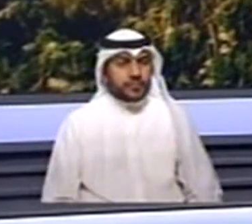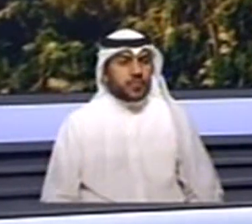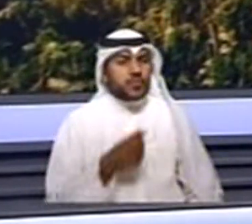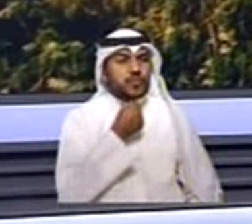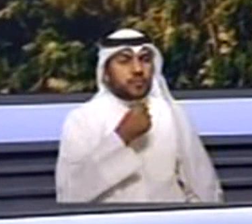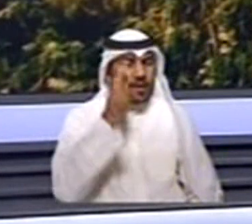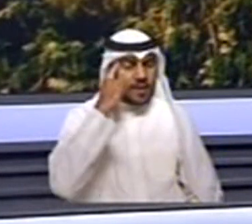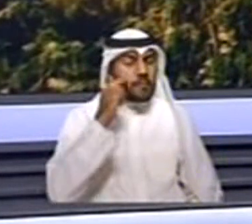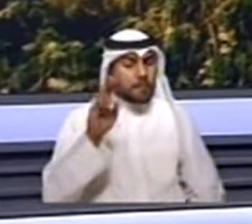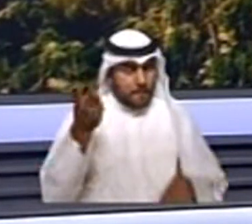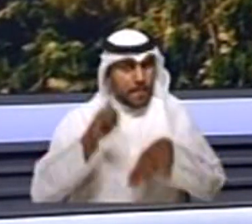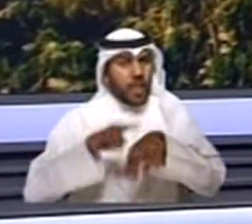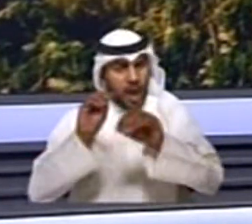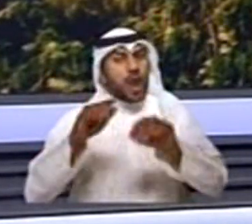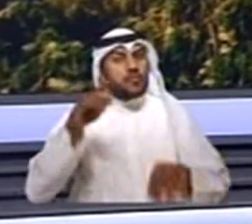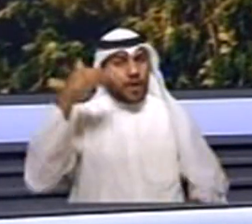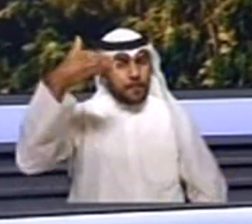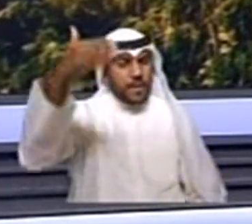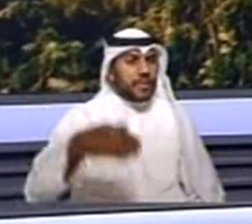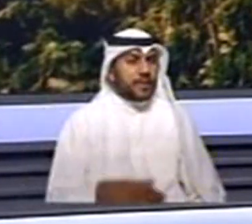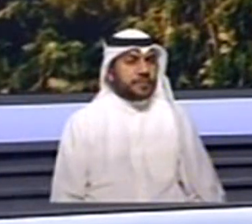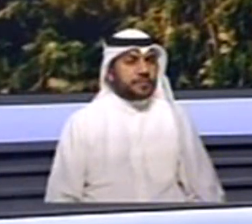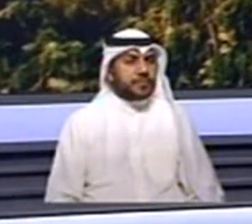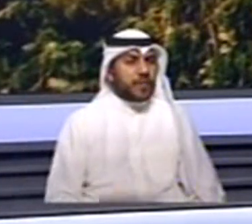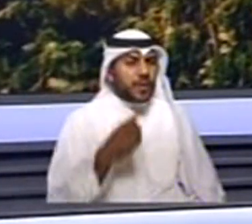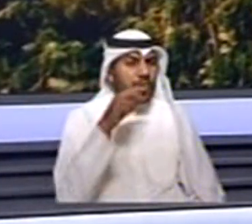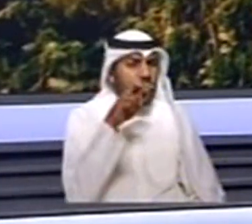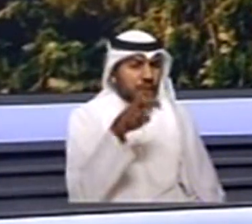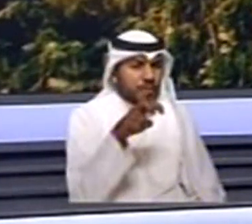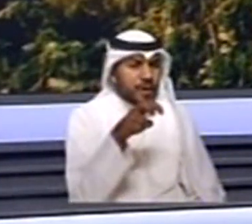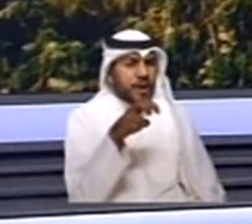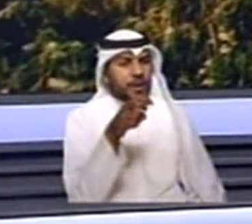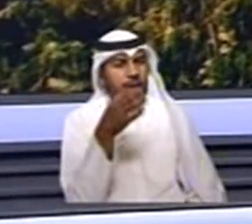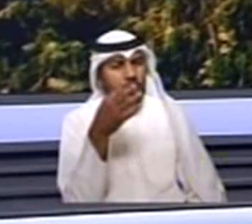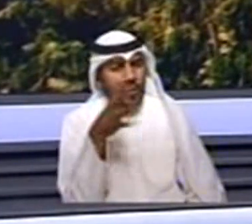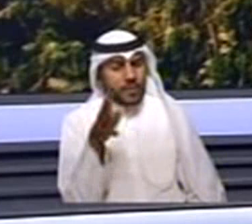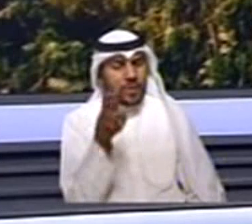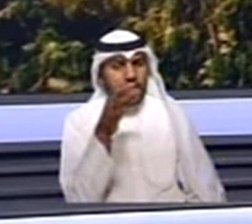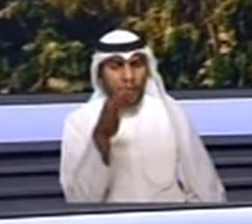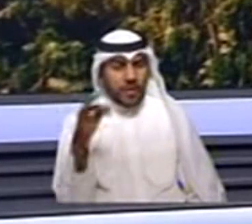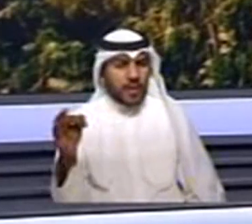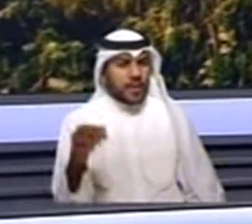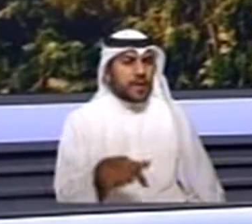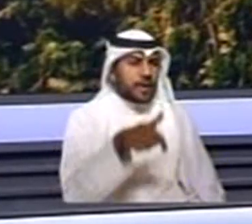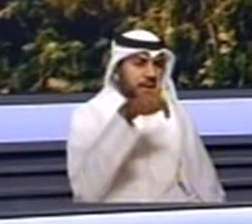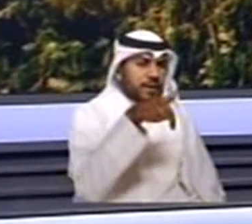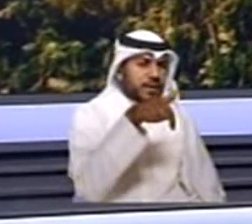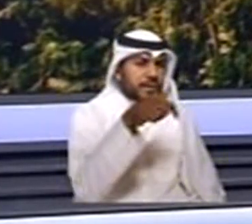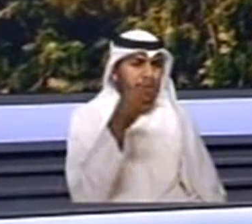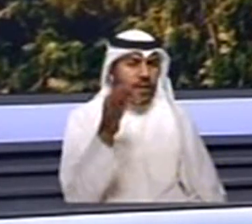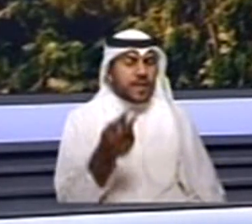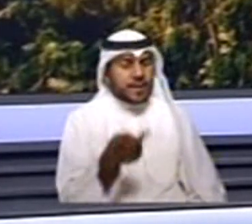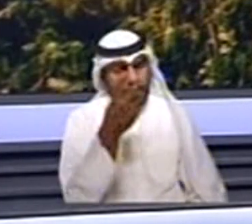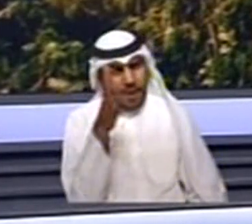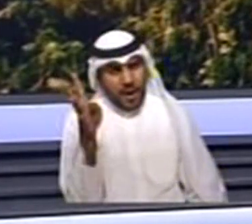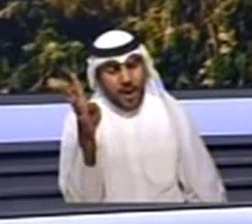والسبت بإذن الله في نشراتنا القادمة. 48 العظمى في يوم الجمعة، والصغرى 33، 47 في يوم السبت، والصغرى 36، وسرعة الرياح أيضا